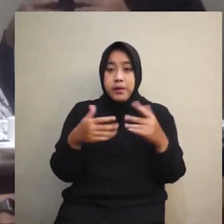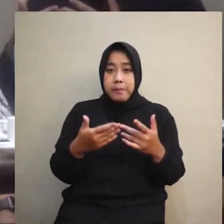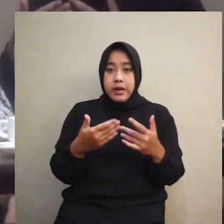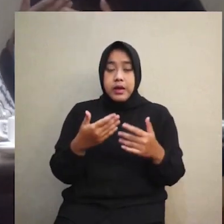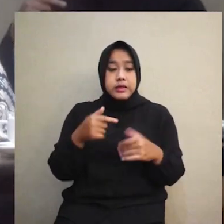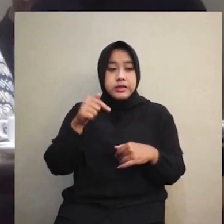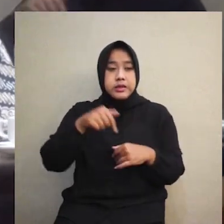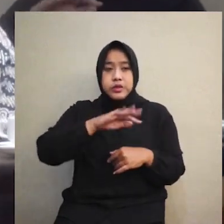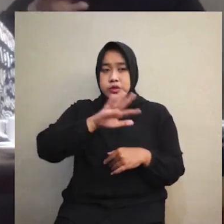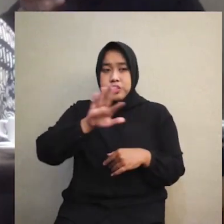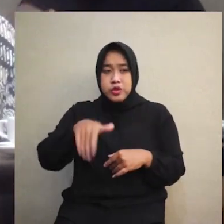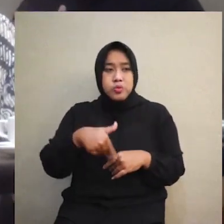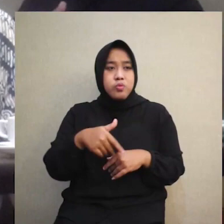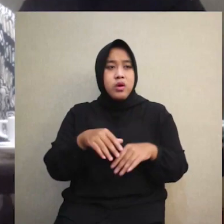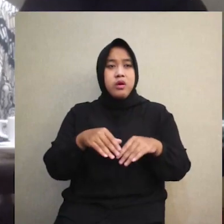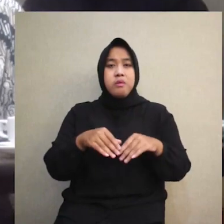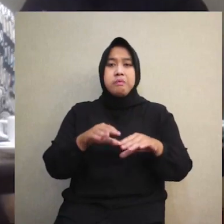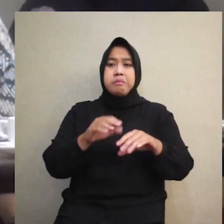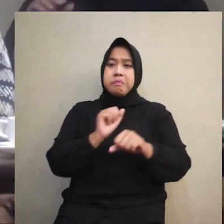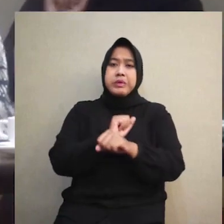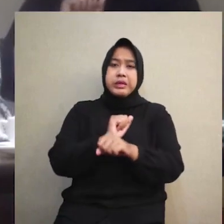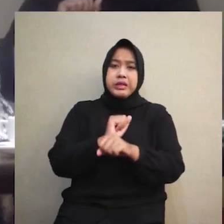di sini semuanya mengerjakan terus